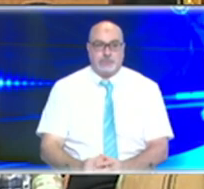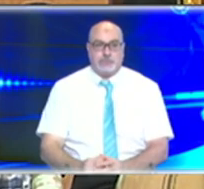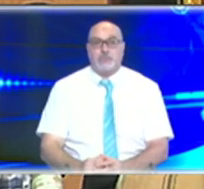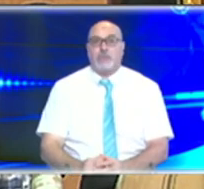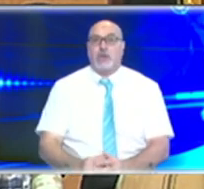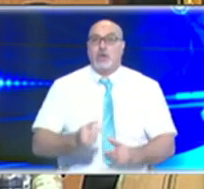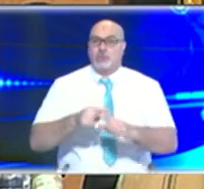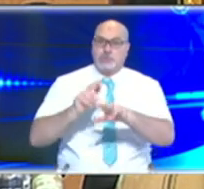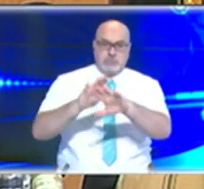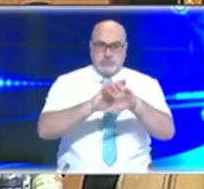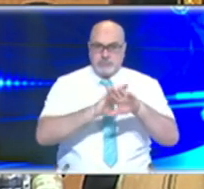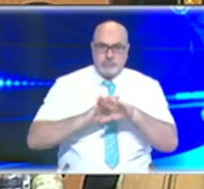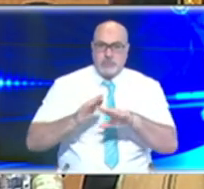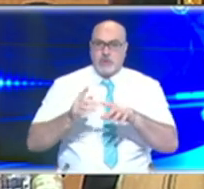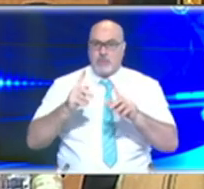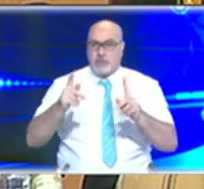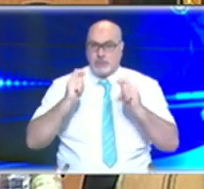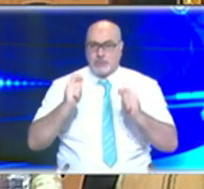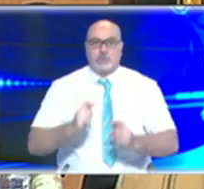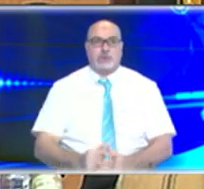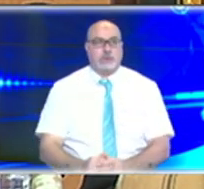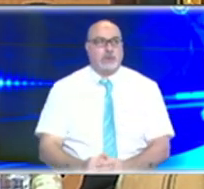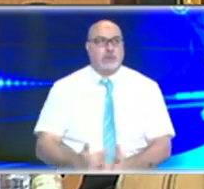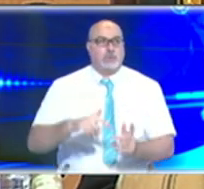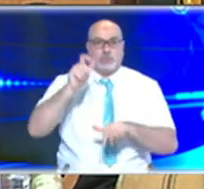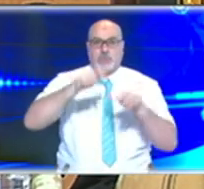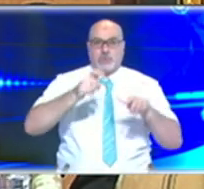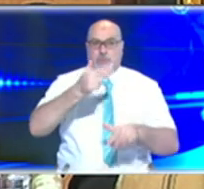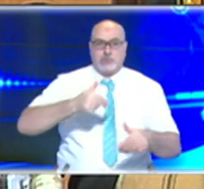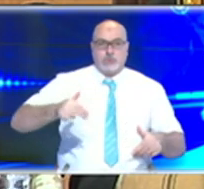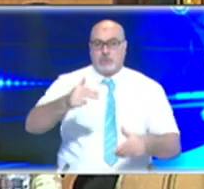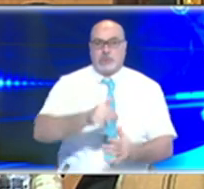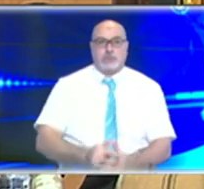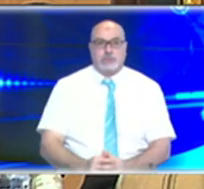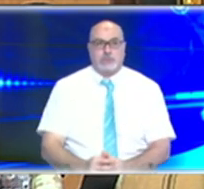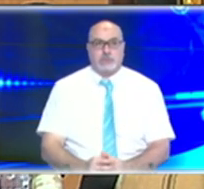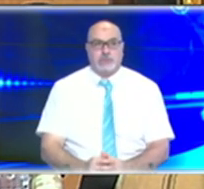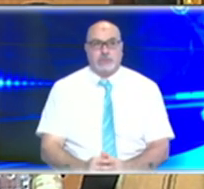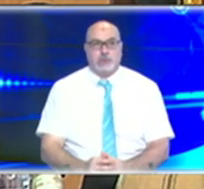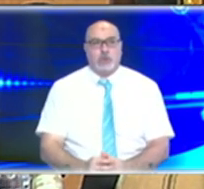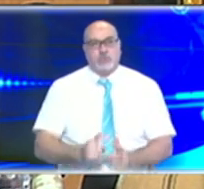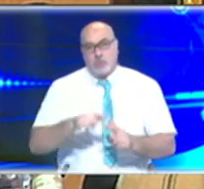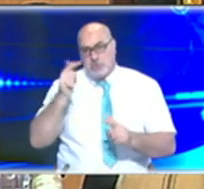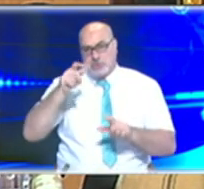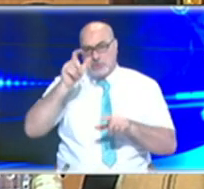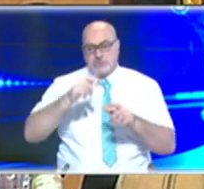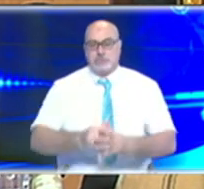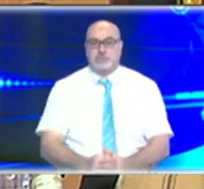والاستشارة الواسعة مع الأحزاب السياسية والشخصيات الوطنية وفعاليات المجتمع